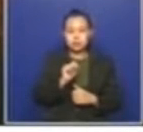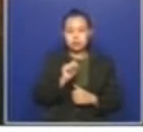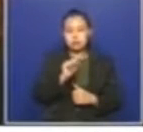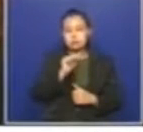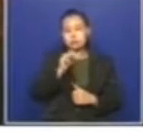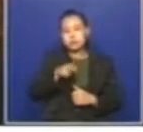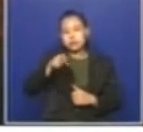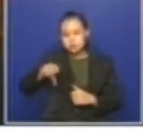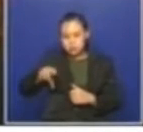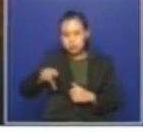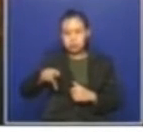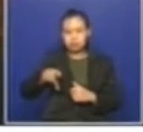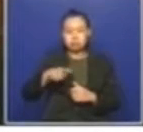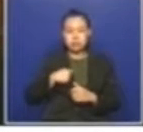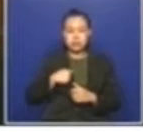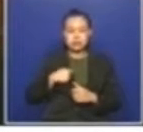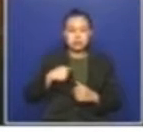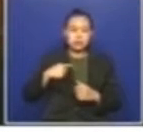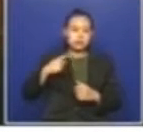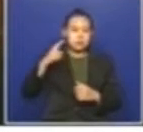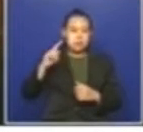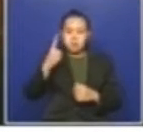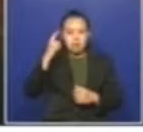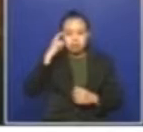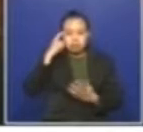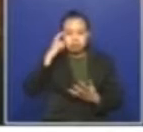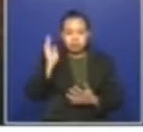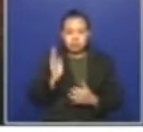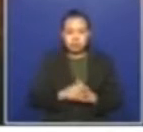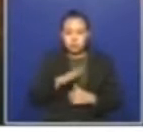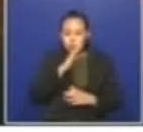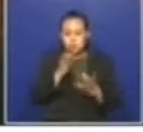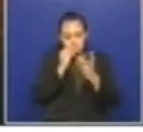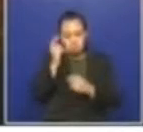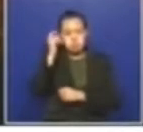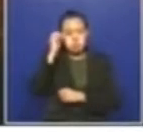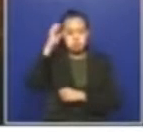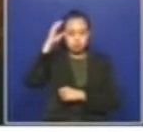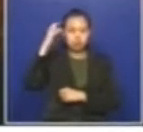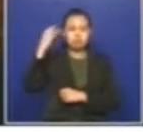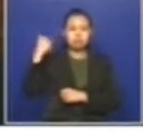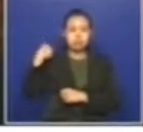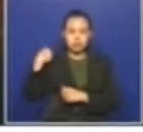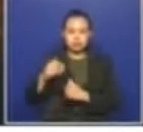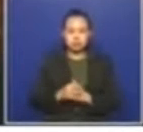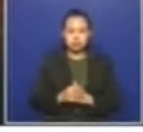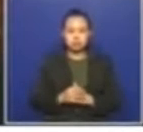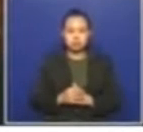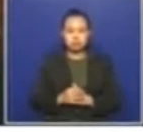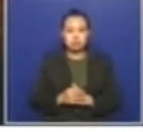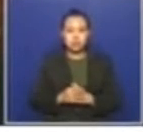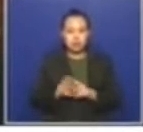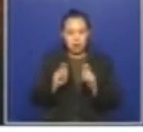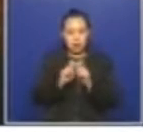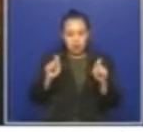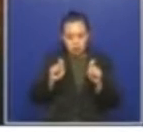ยมันไม่ใช่ความหวังหรอกถ้าเขารู้จริงแล้วท่านก็ตั้งความหวังไว้สูงท่านบอกว่านี่มีตั้งอนุลงไป